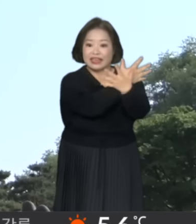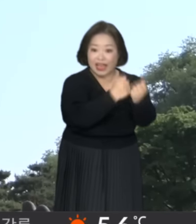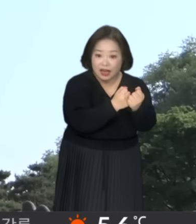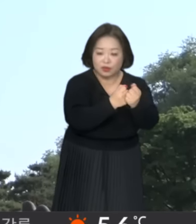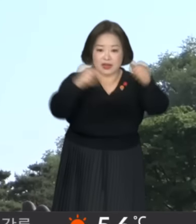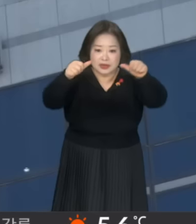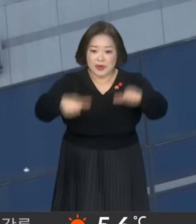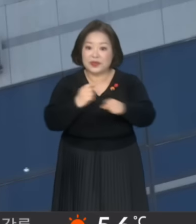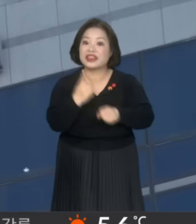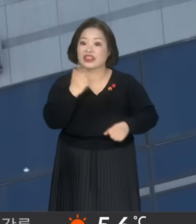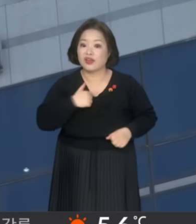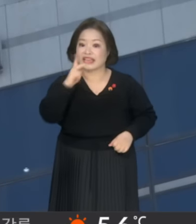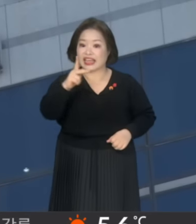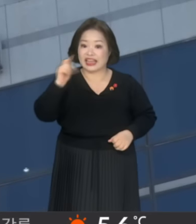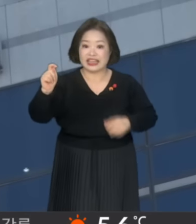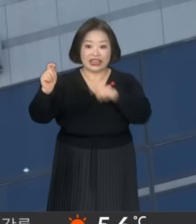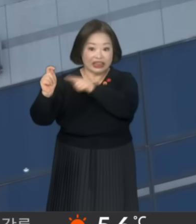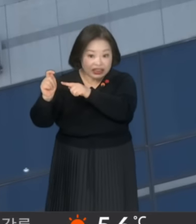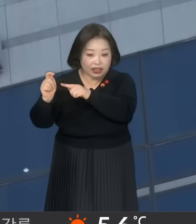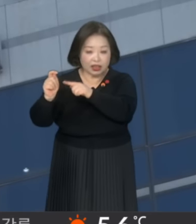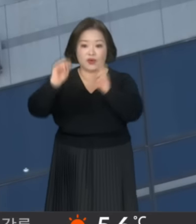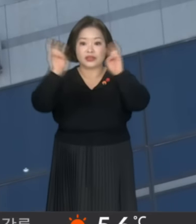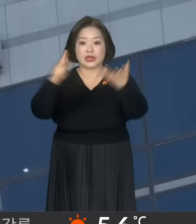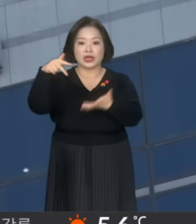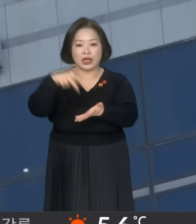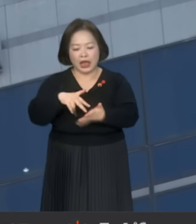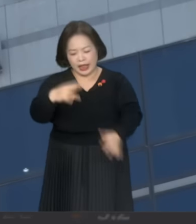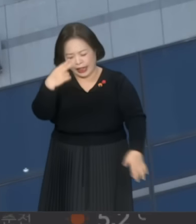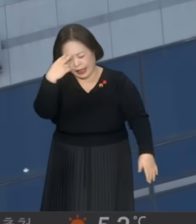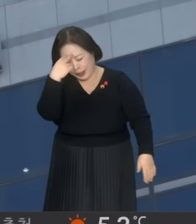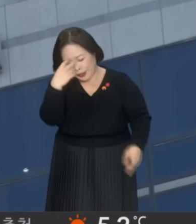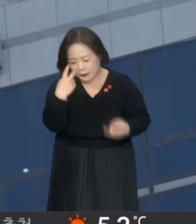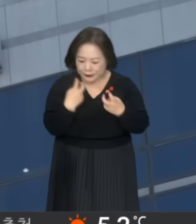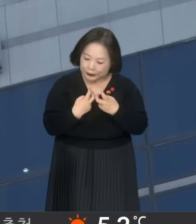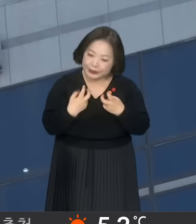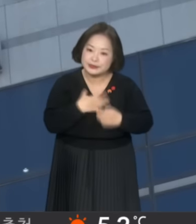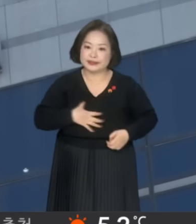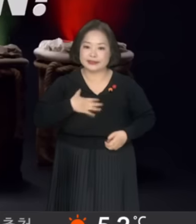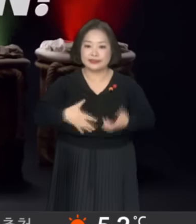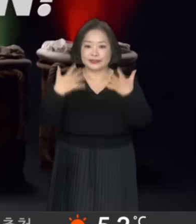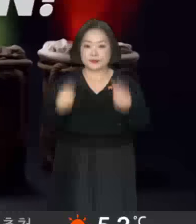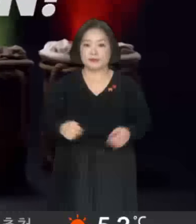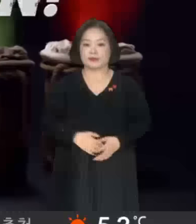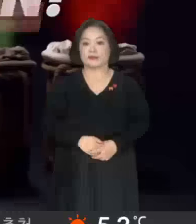사인볼 추첨 등의 이벤트까지 진행한 KT 측은 난감한 표정입니다